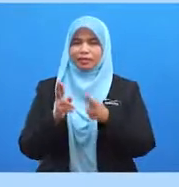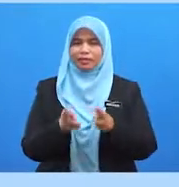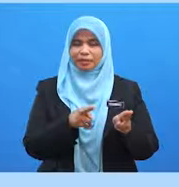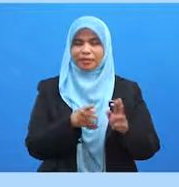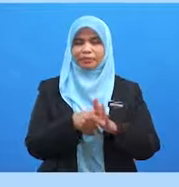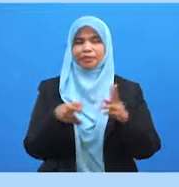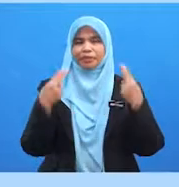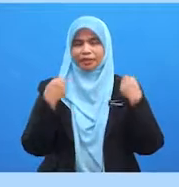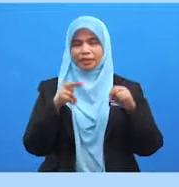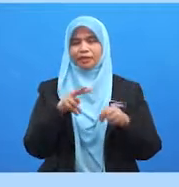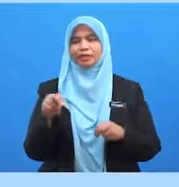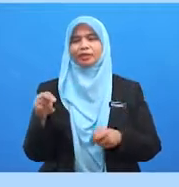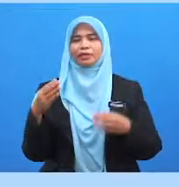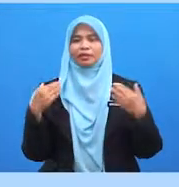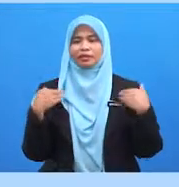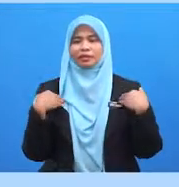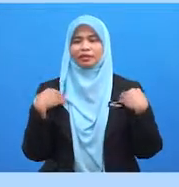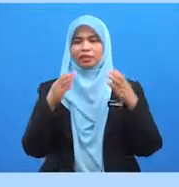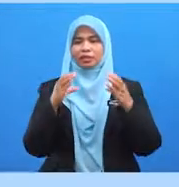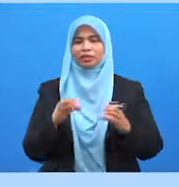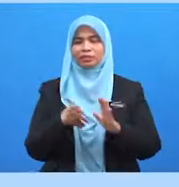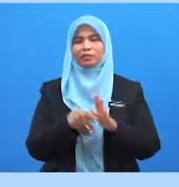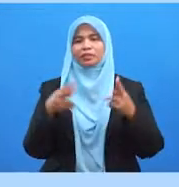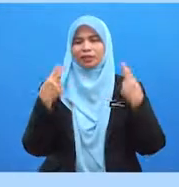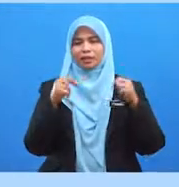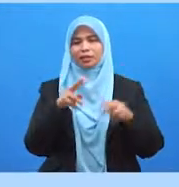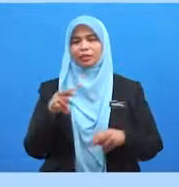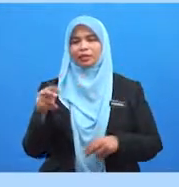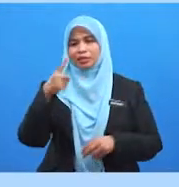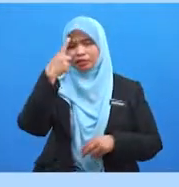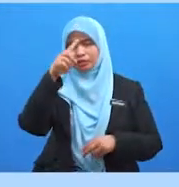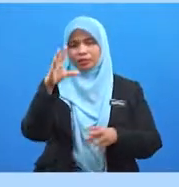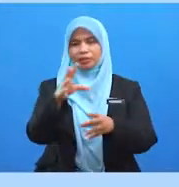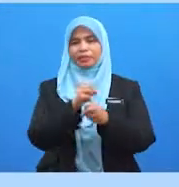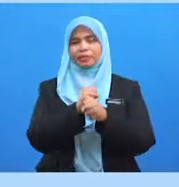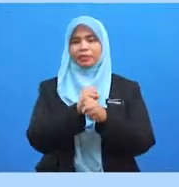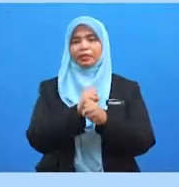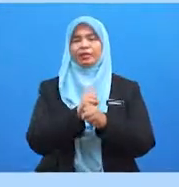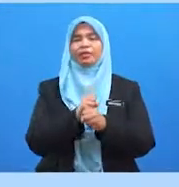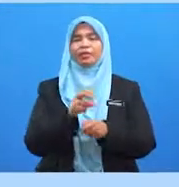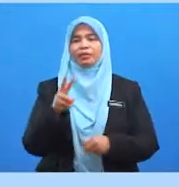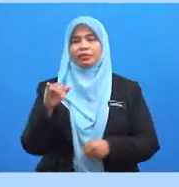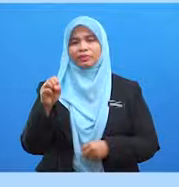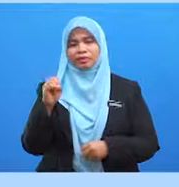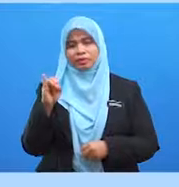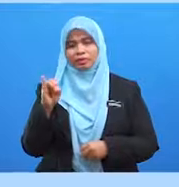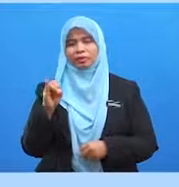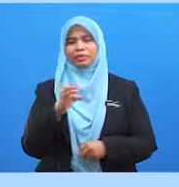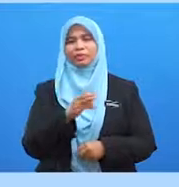Rancangan perniagaan mengandungi strategi perniagaan untuk mencapai visi, misi